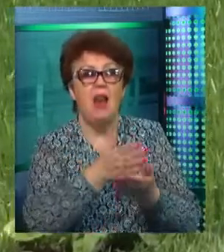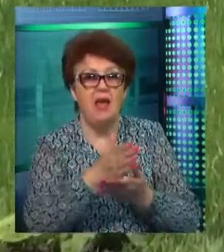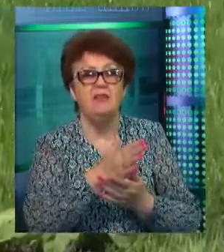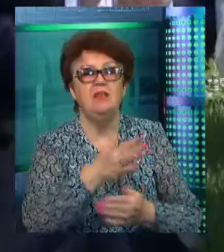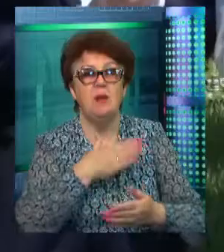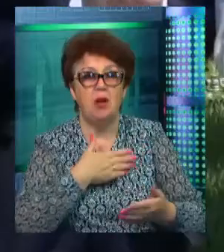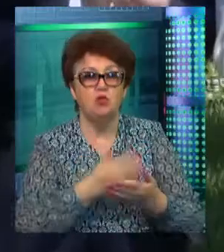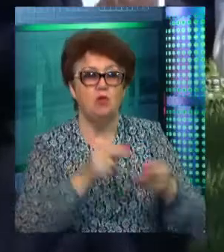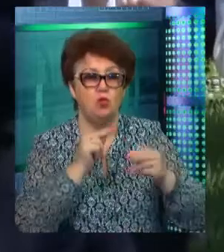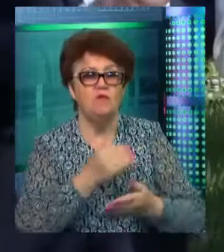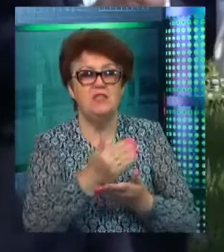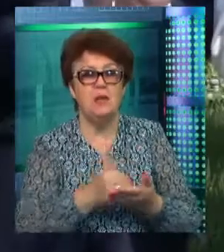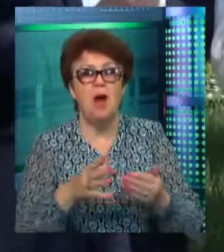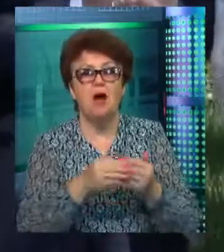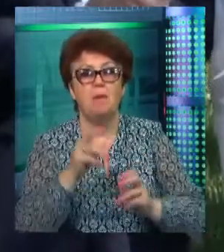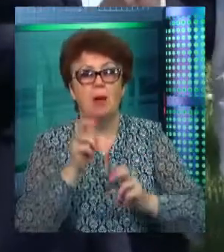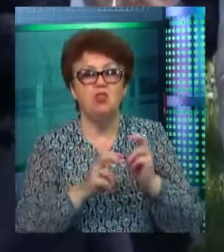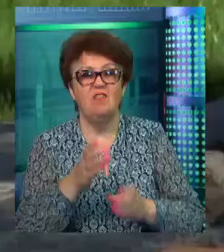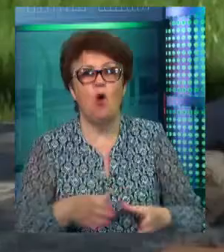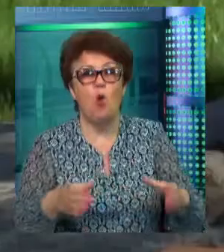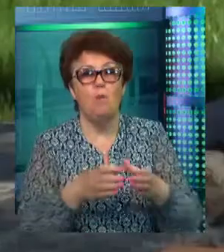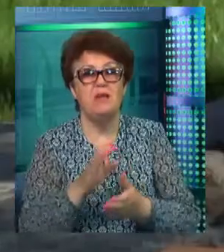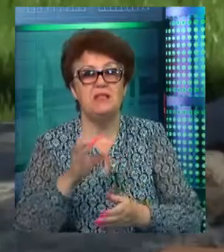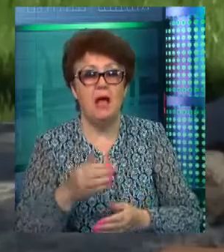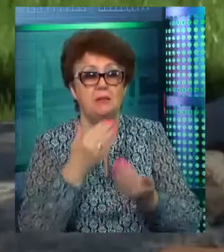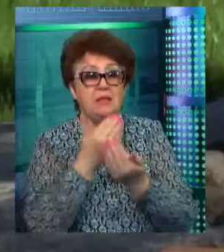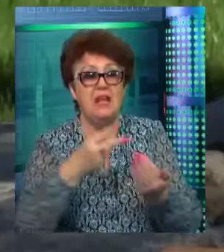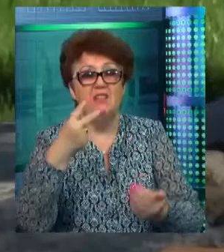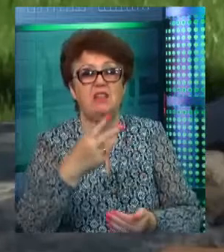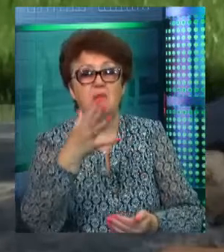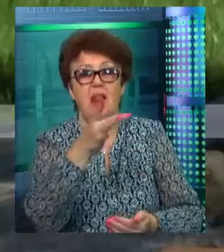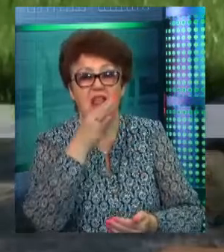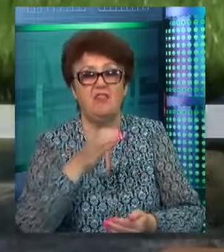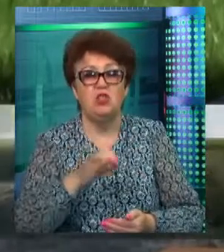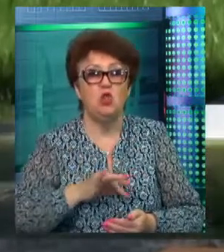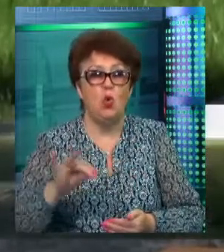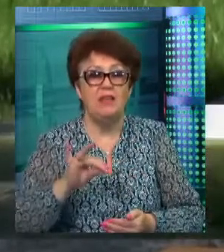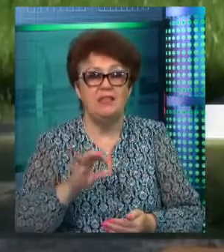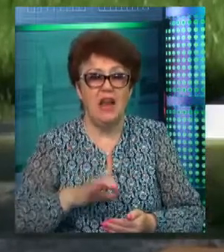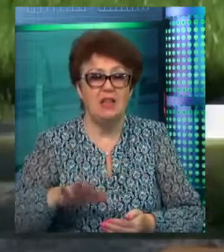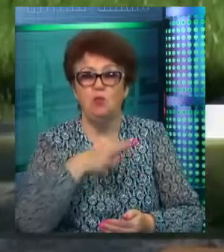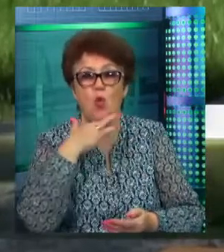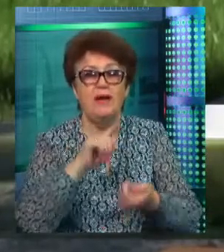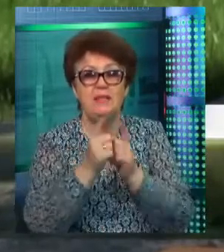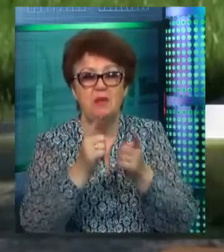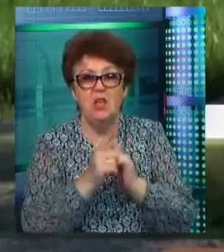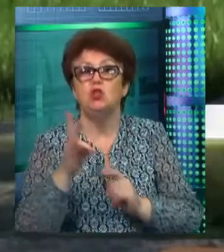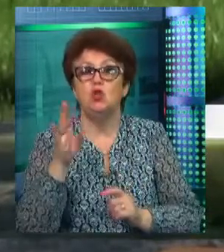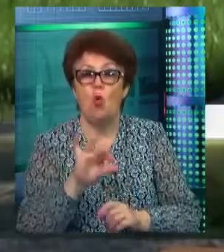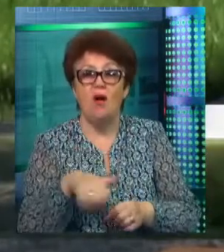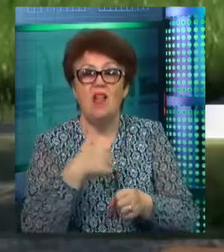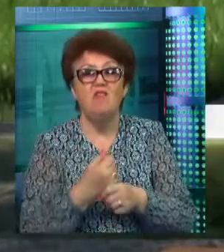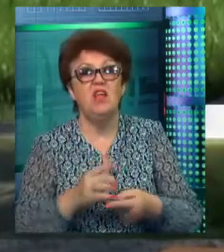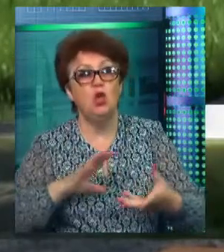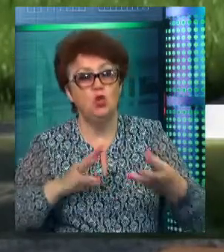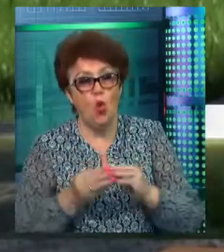труд в системе агропромышленного комплекса за последние 25 лет в истории страны много изменилось но главный